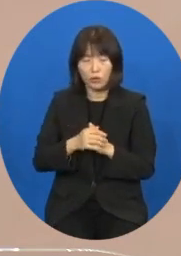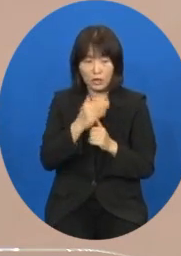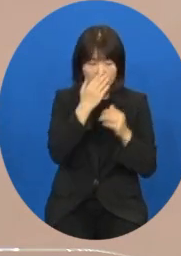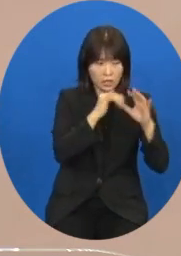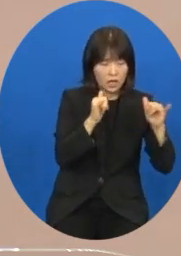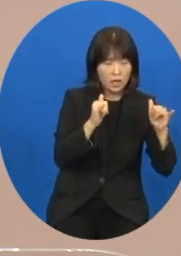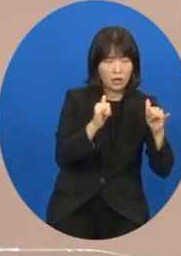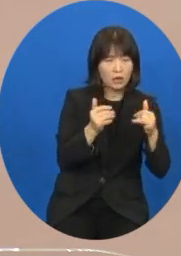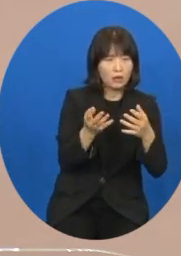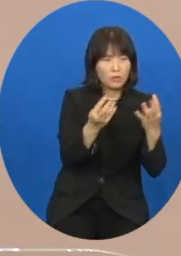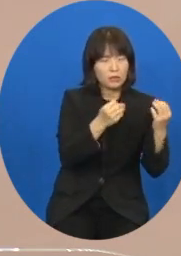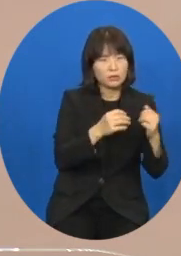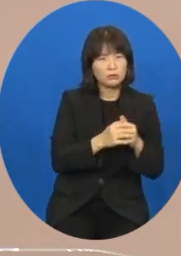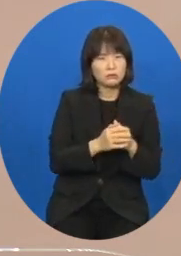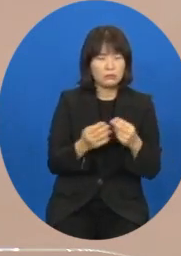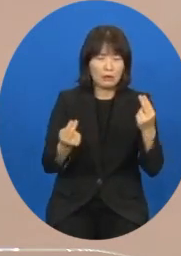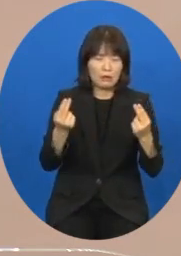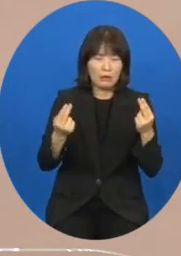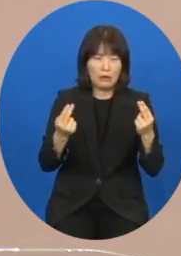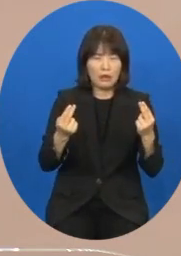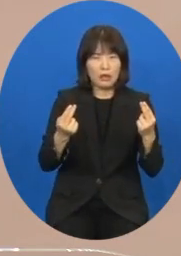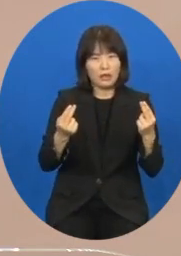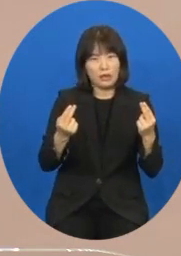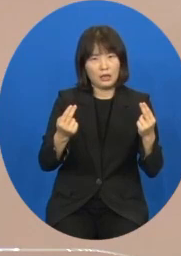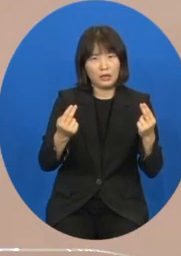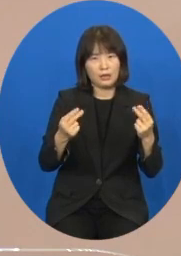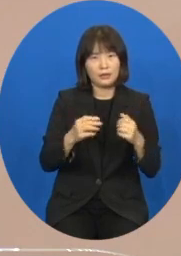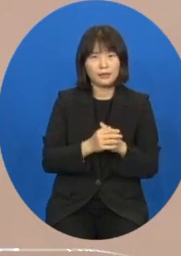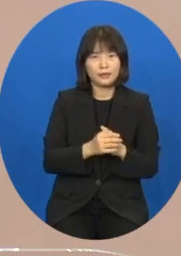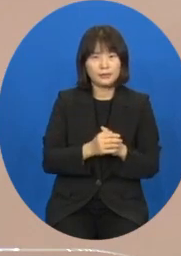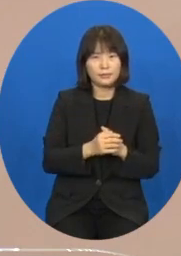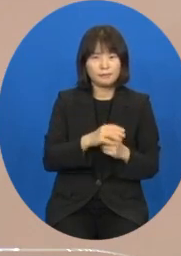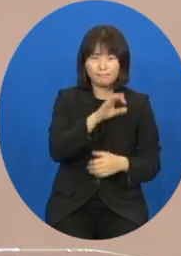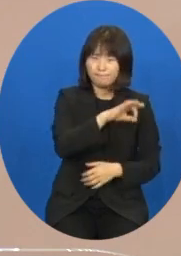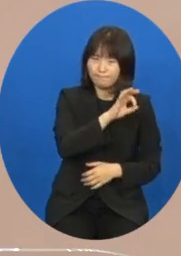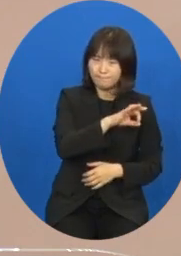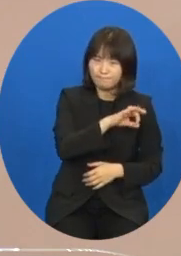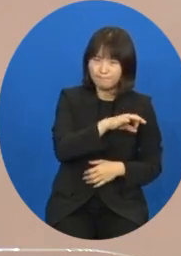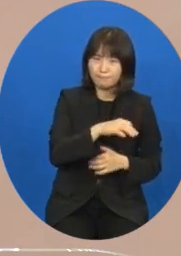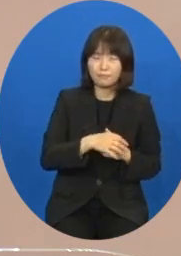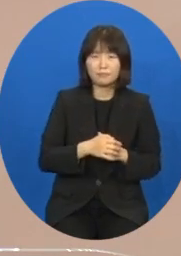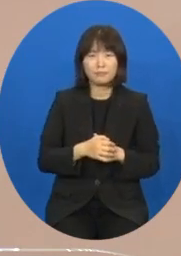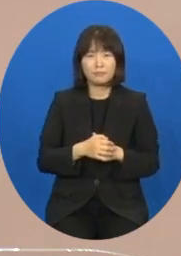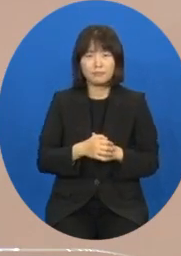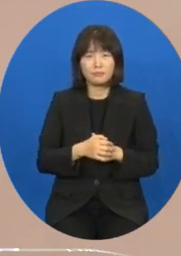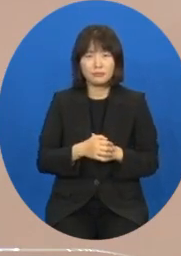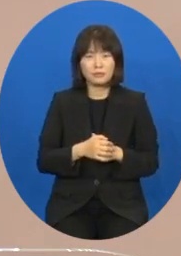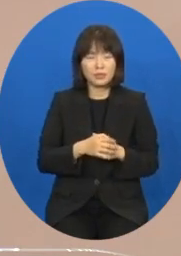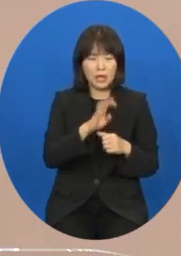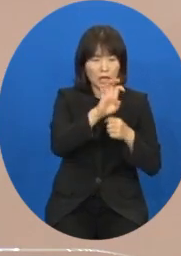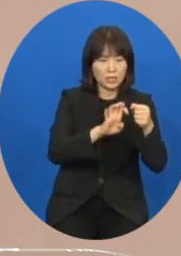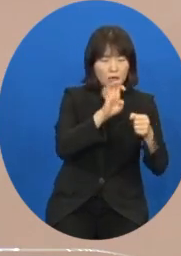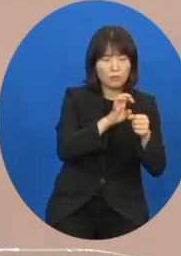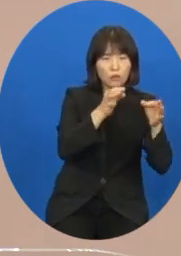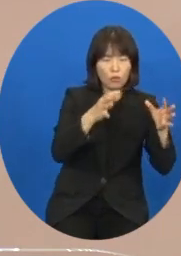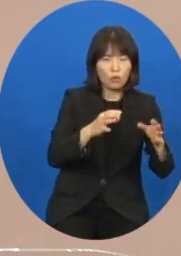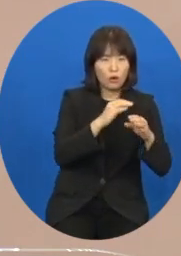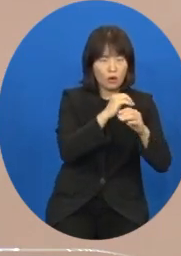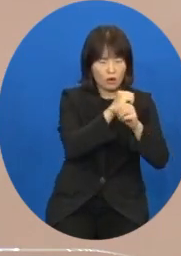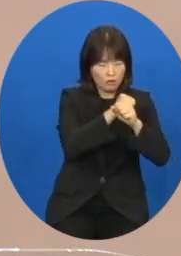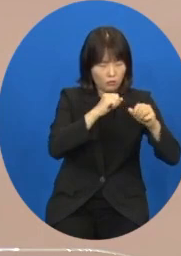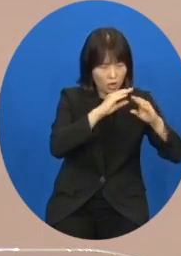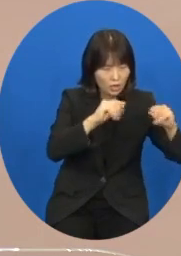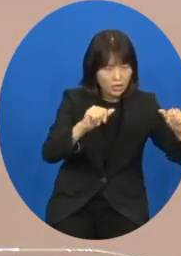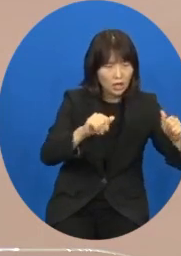마찬가지고 사실 난민이죠. 난민. 40년 동안이나 광야에서 뒹굴었던 거의